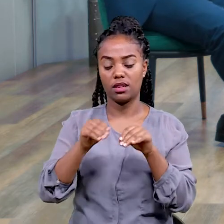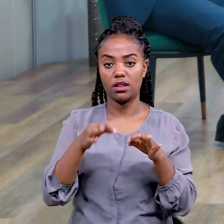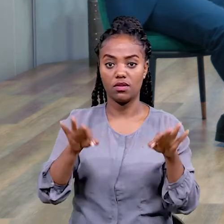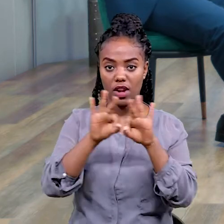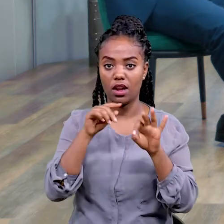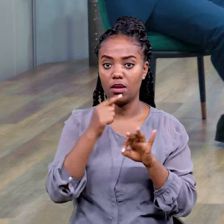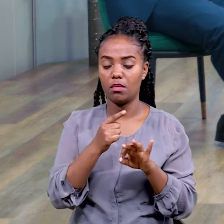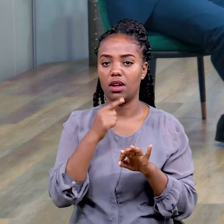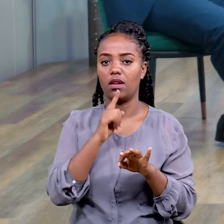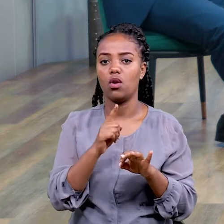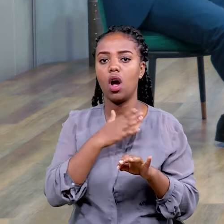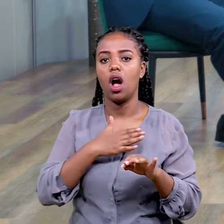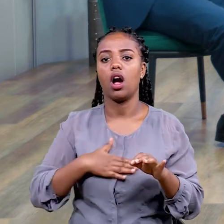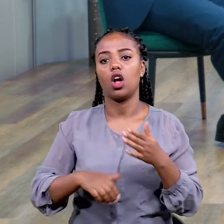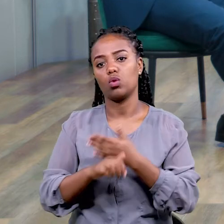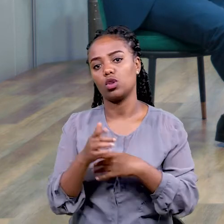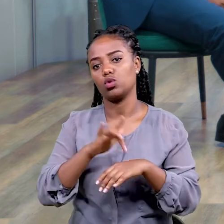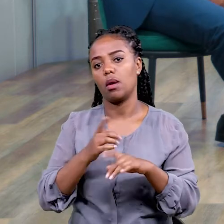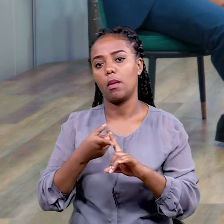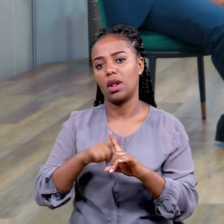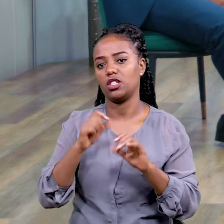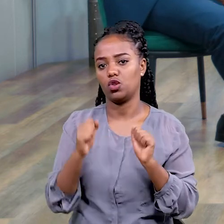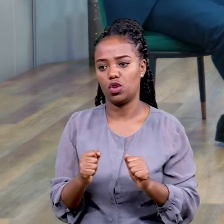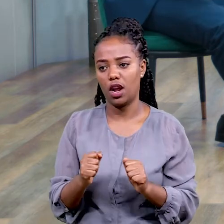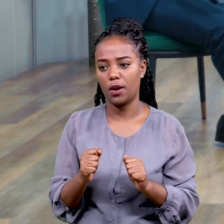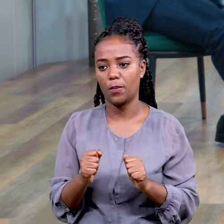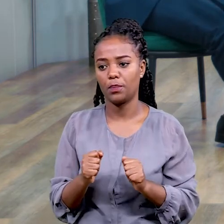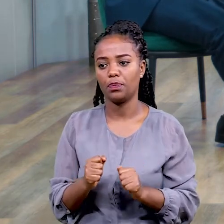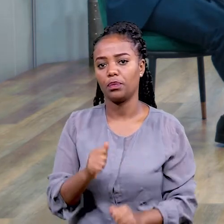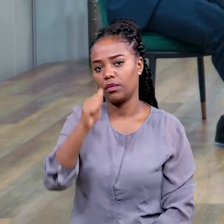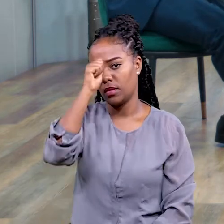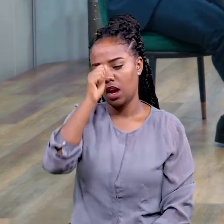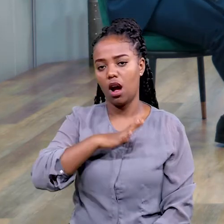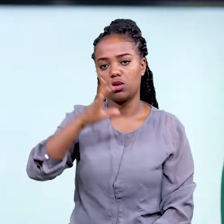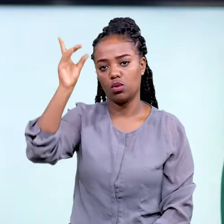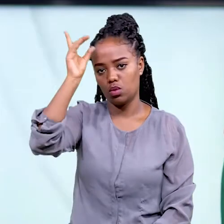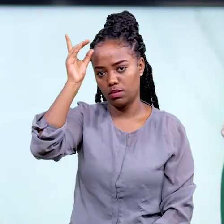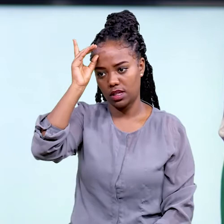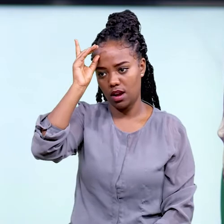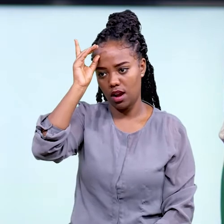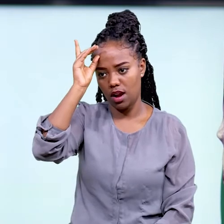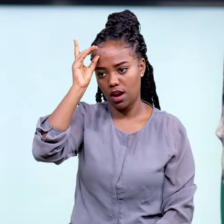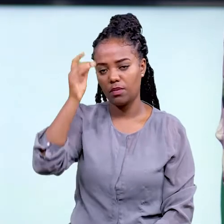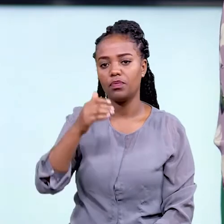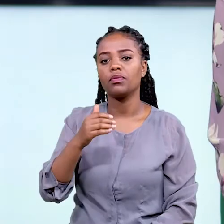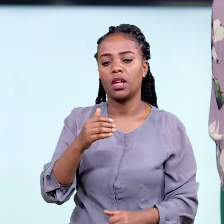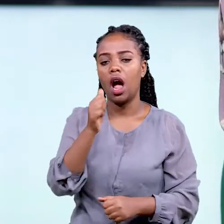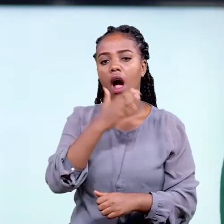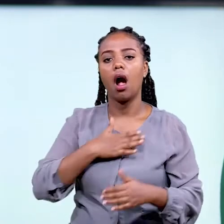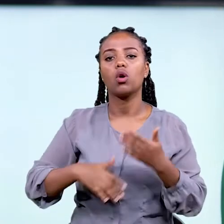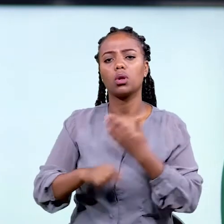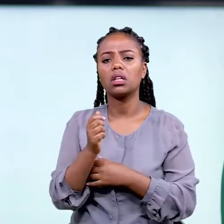ያስፈልጋል የሚል እምነት አለኝ። አካል ጉዳተኞች ላይ መመለስ እችላለሁ። እሺ፣ ከአቶ ኩምሳ ጋር ልምጣ። እንግዲህ አካል ጉዳተኞችስ በምን መልኩ